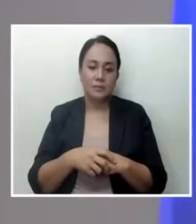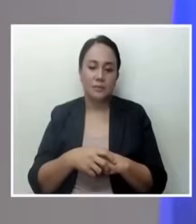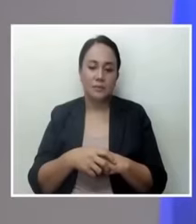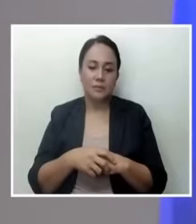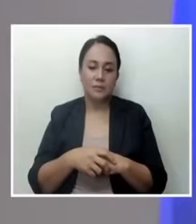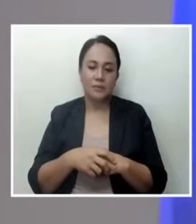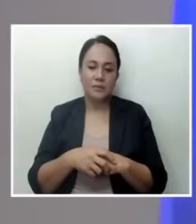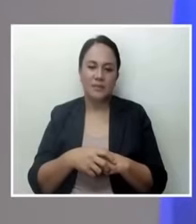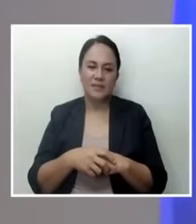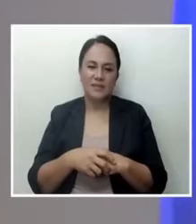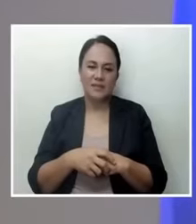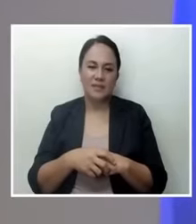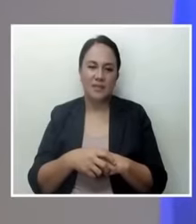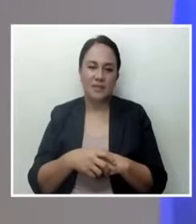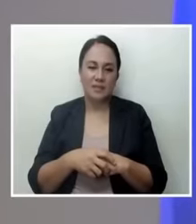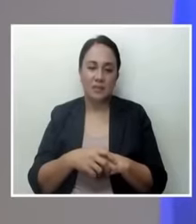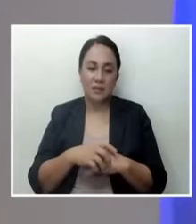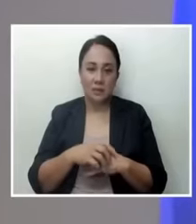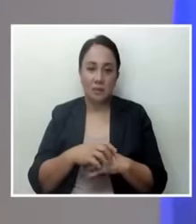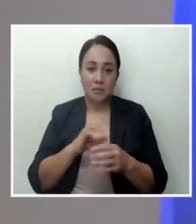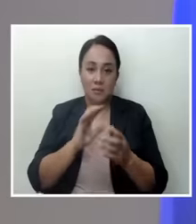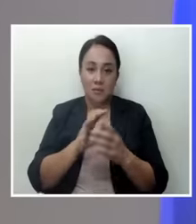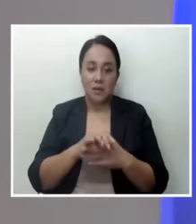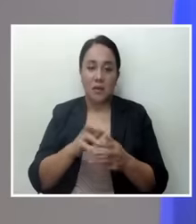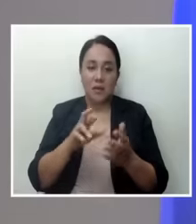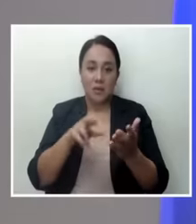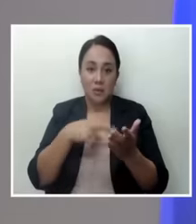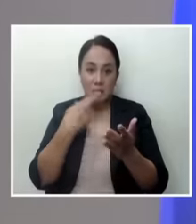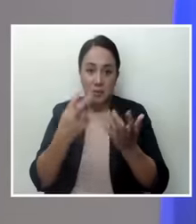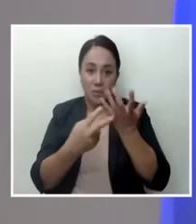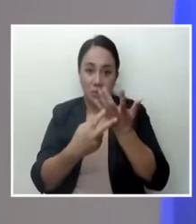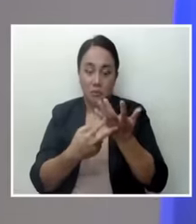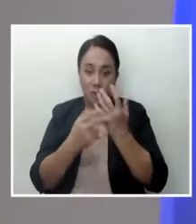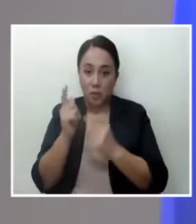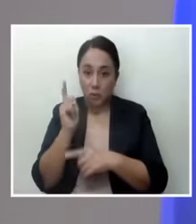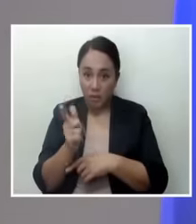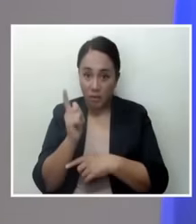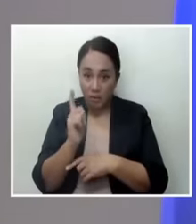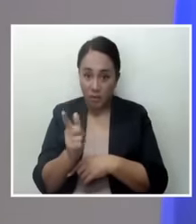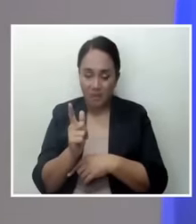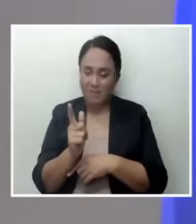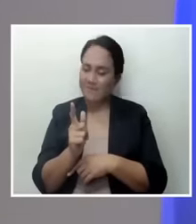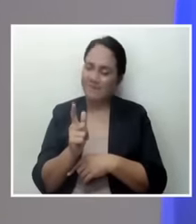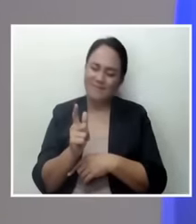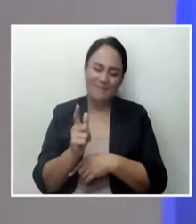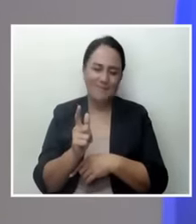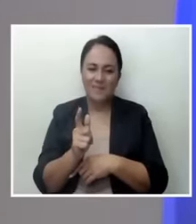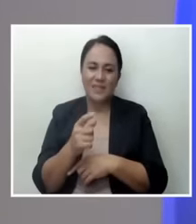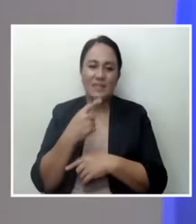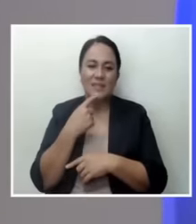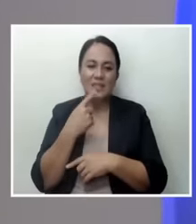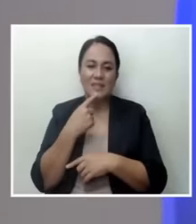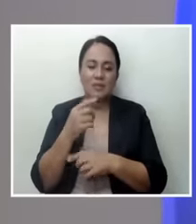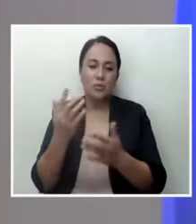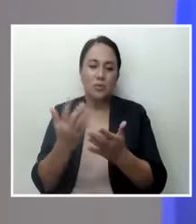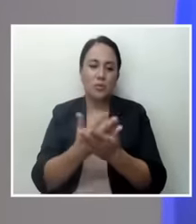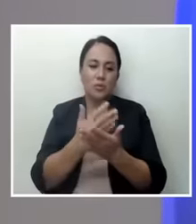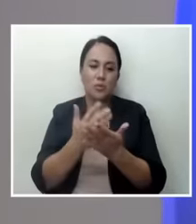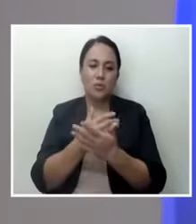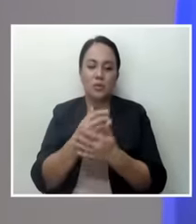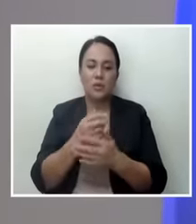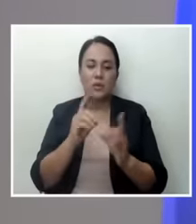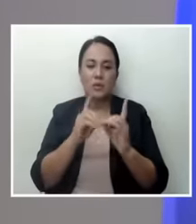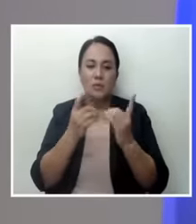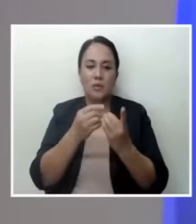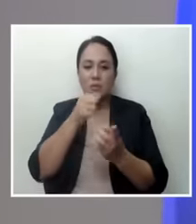Malabo pang mapababa sa 20 pesos kada kilo ang presyo ng bigas sa ngayon. Yan ang tingin ng bagong kalihim ng Department